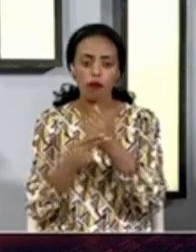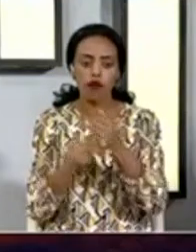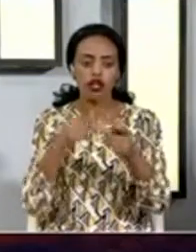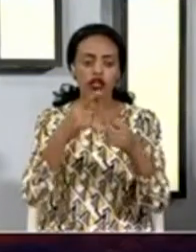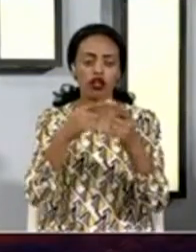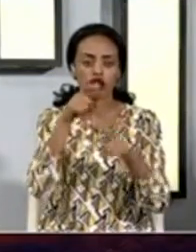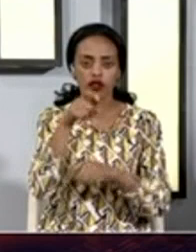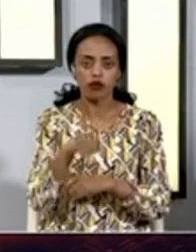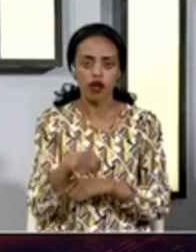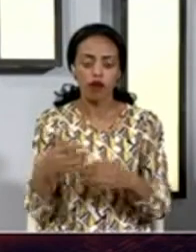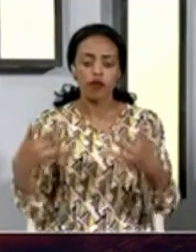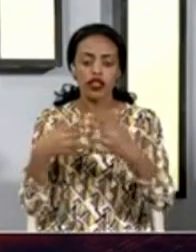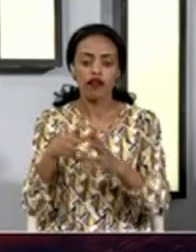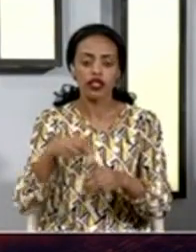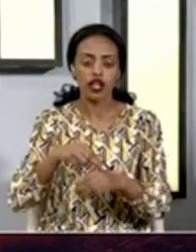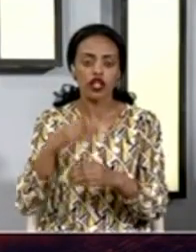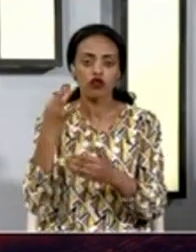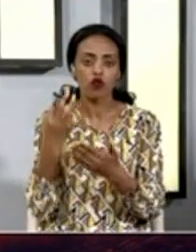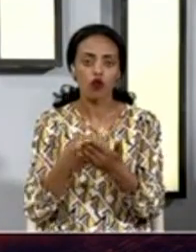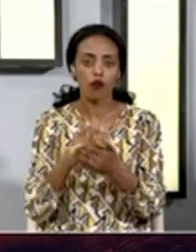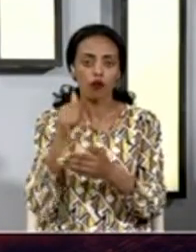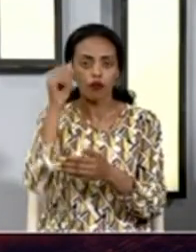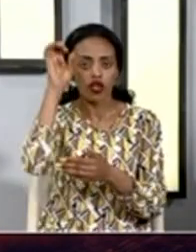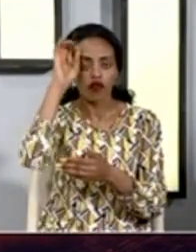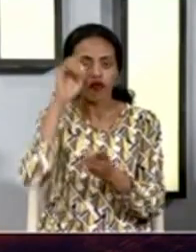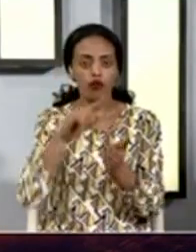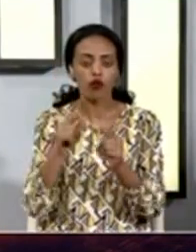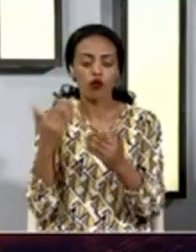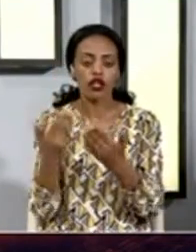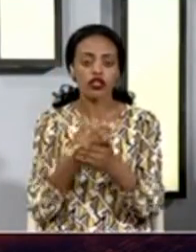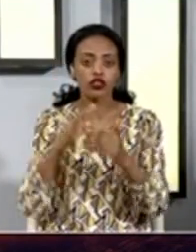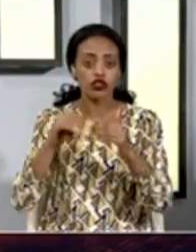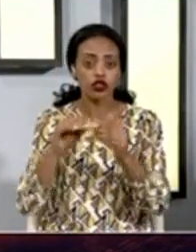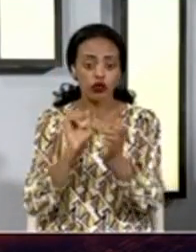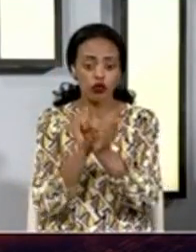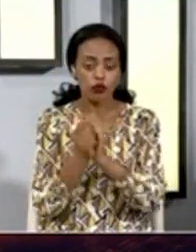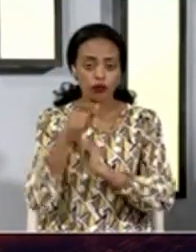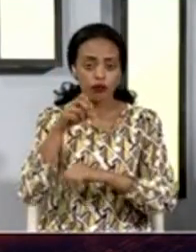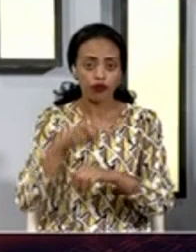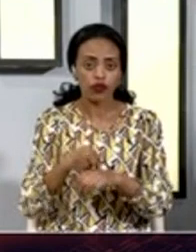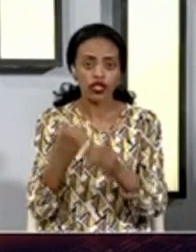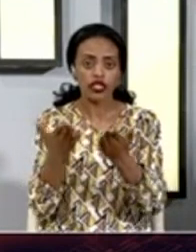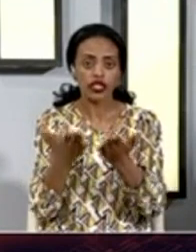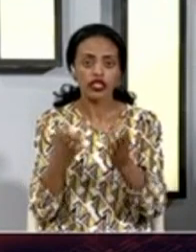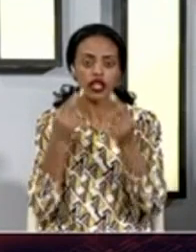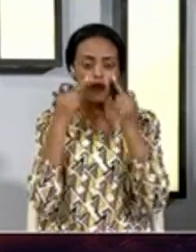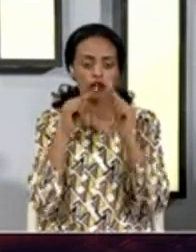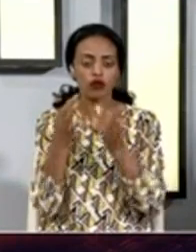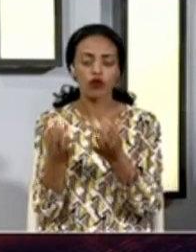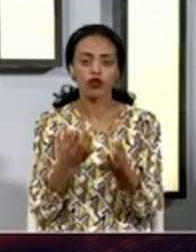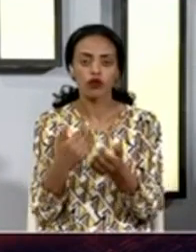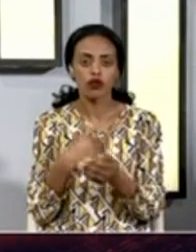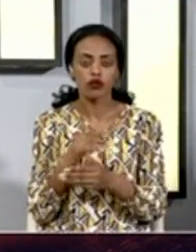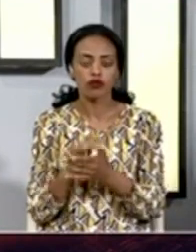እዩ። መተሓበሪ ትካላት ፎረም ፋይናንስ ኣይተ ኤፍሬም ሰዋስብ ወገኖም ሓዱሽ ቅርሺ ኣብ እንቕይረሉ እዋን ዘድልዩ ነገራት ኣመልኪቶም ድማ